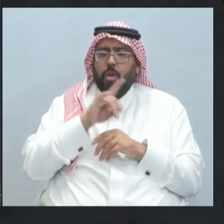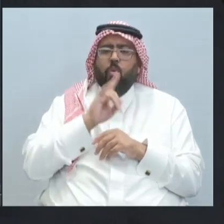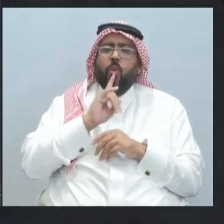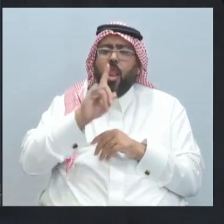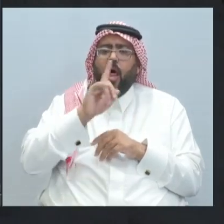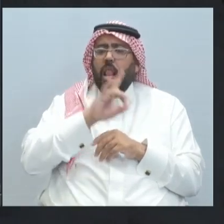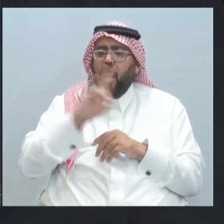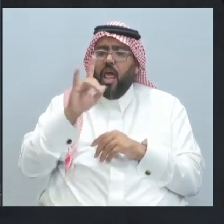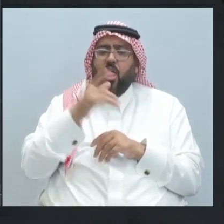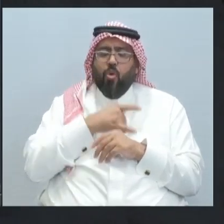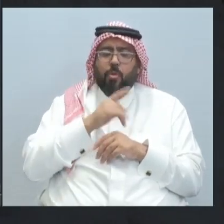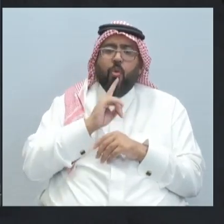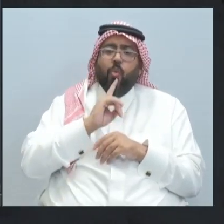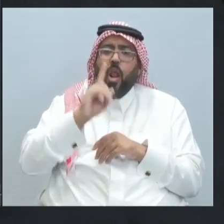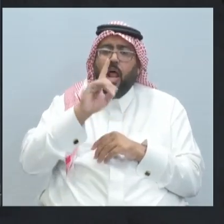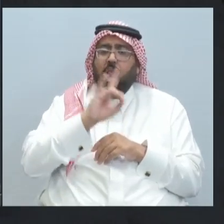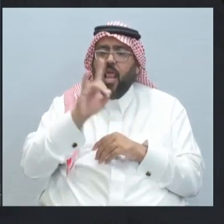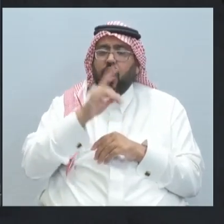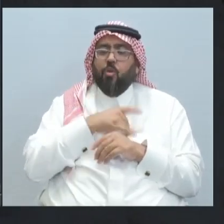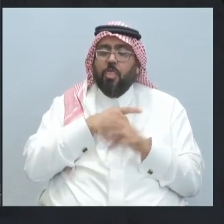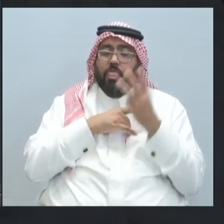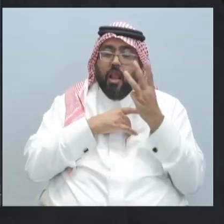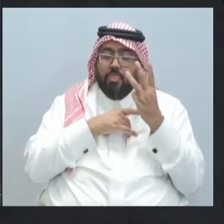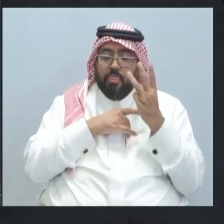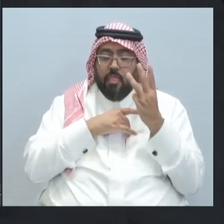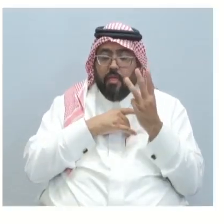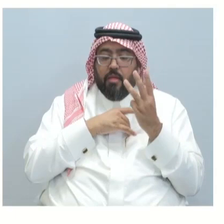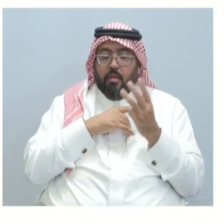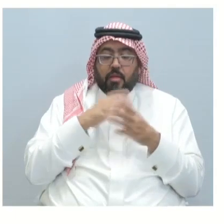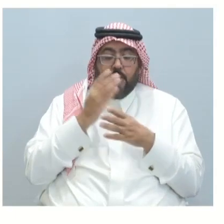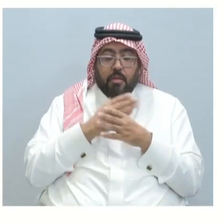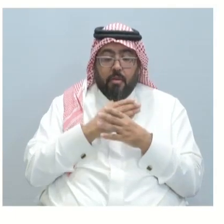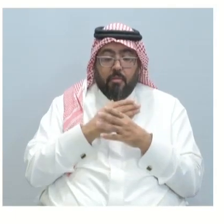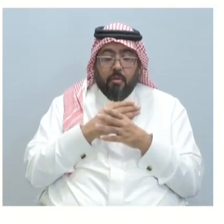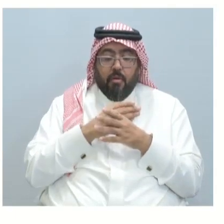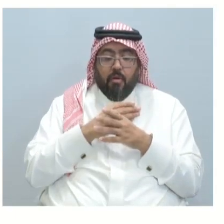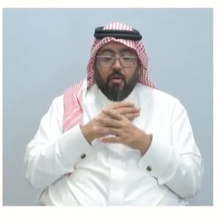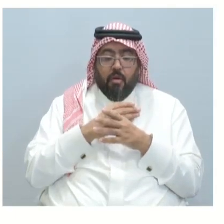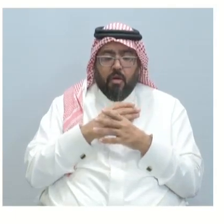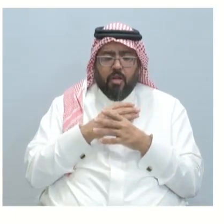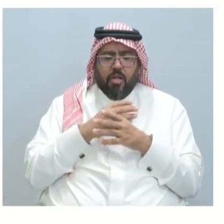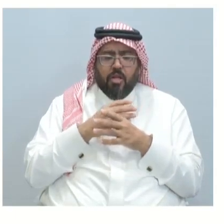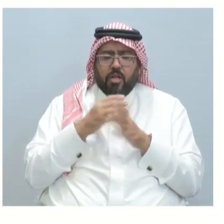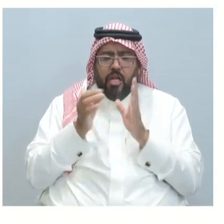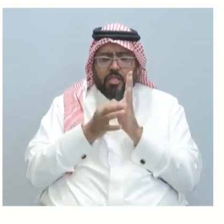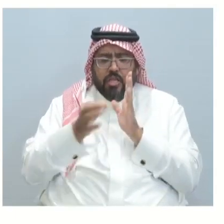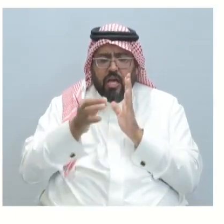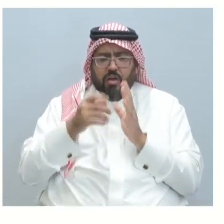لا يؤمن ما السبب لماذا في من لا يامن جاره